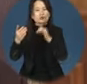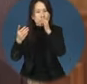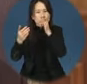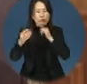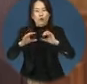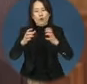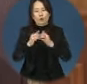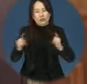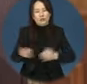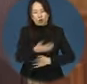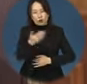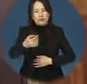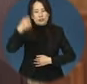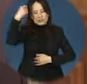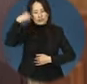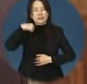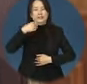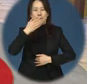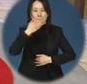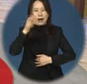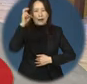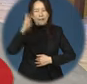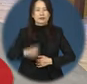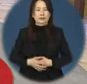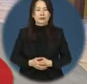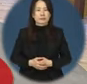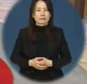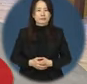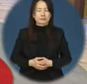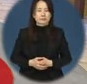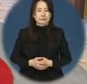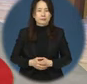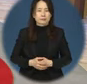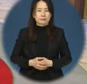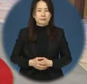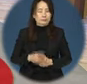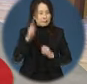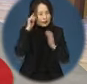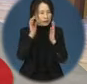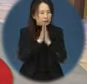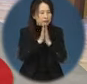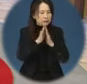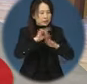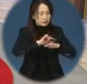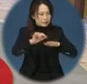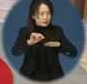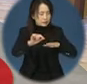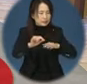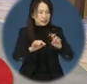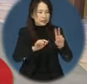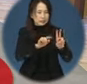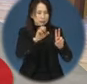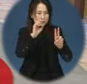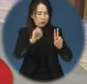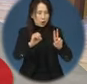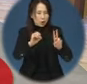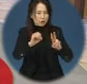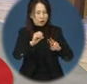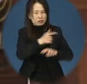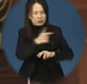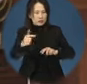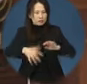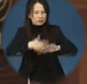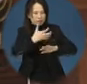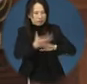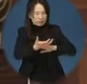체험하고 그럴 필요 하다고 생각하실 까서 뭐 이름하야 지방자치 2.0 시대 라는 표현까지 쓸 만큼의 큰 변환 데